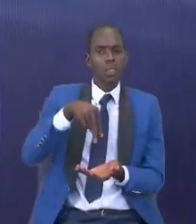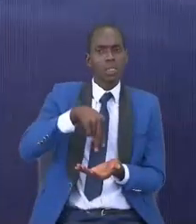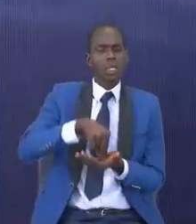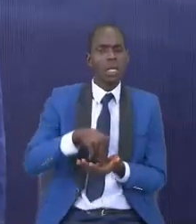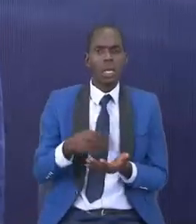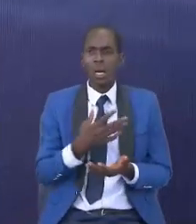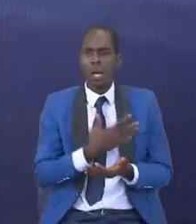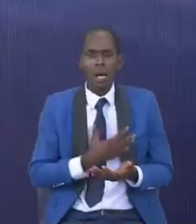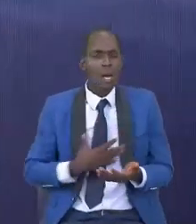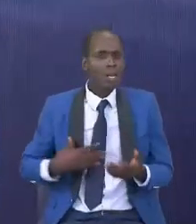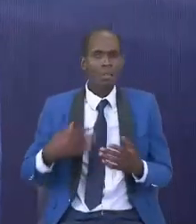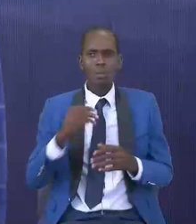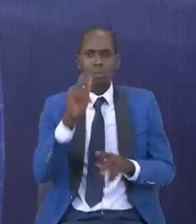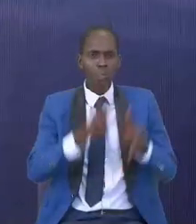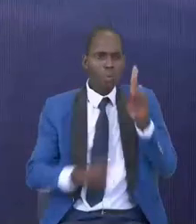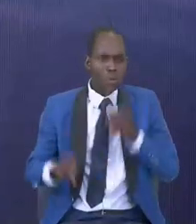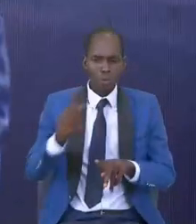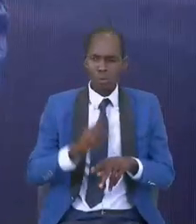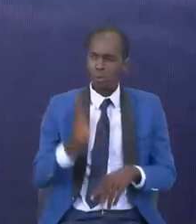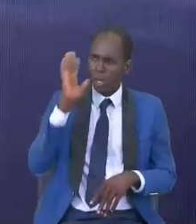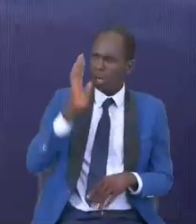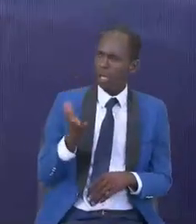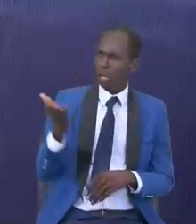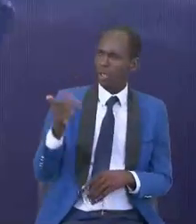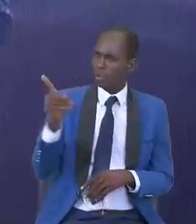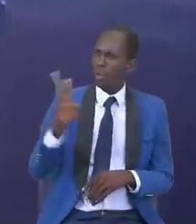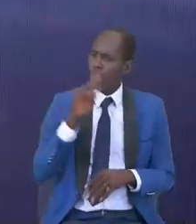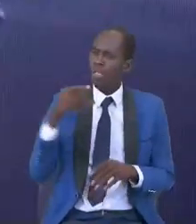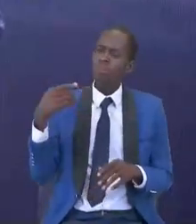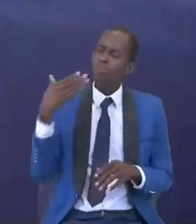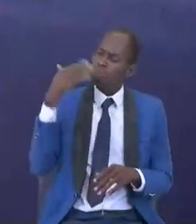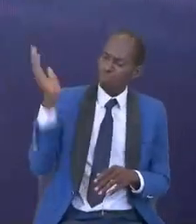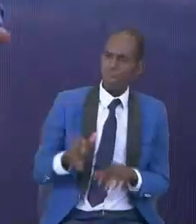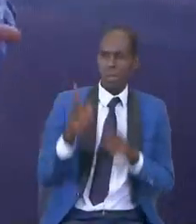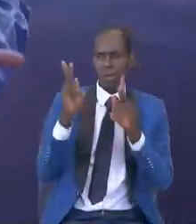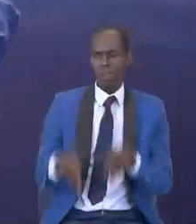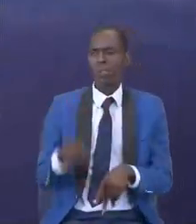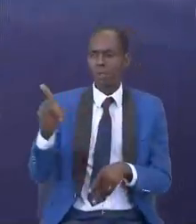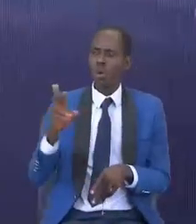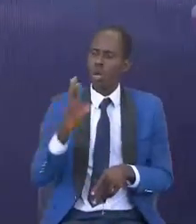Même tes voisins, ceux-là qui sont toi, est-ce qu'ils ne vont pas dire que tu es meurtrier?